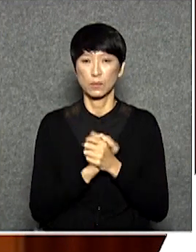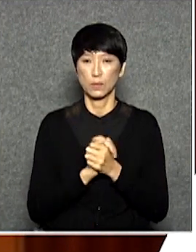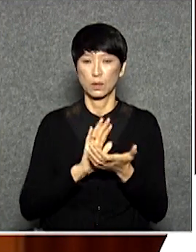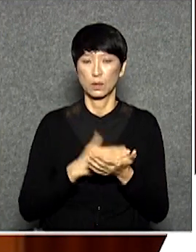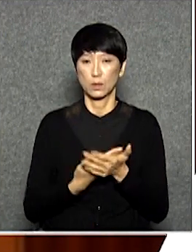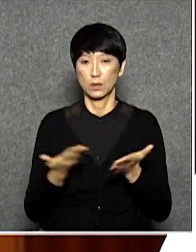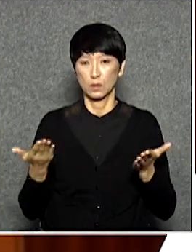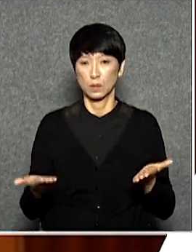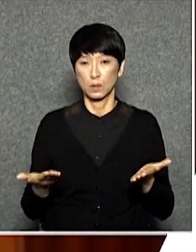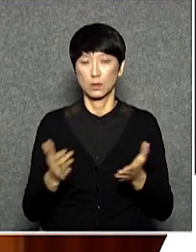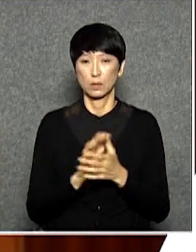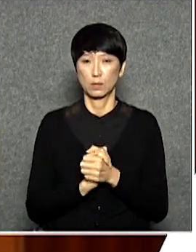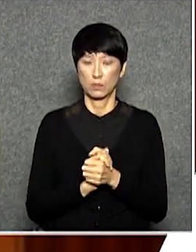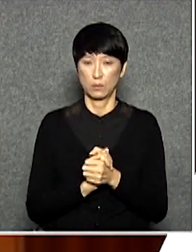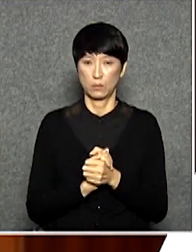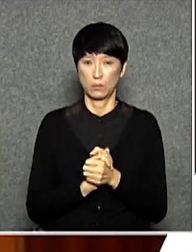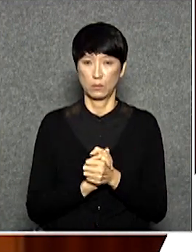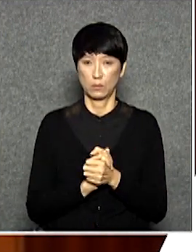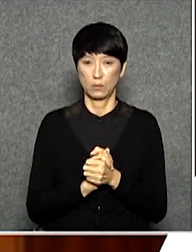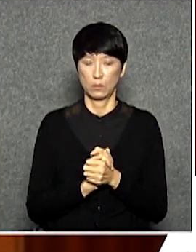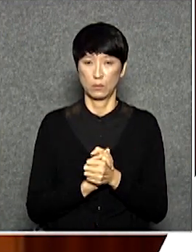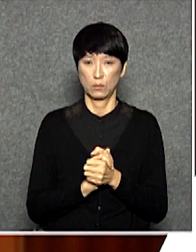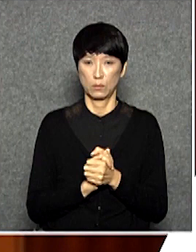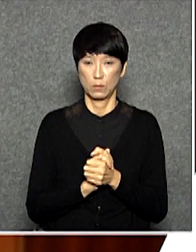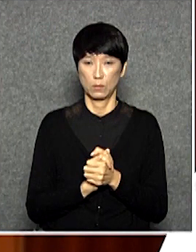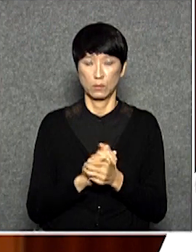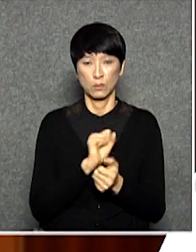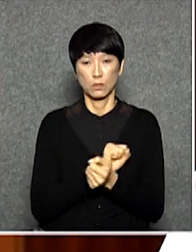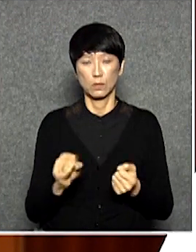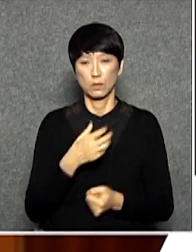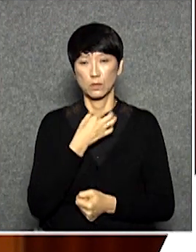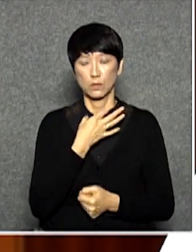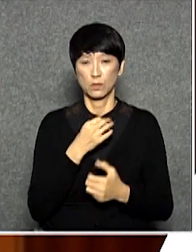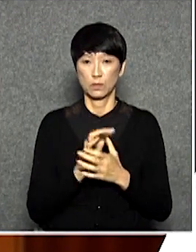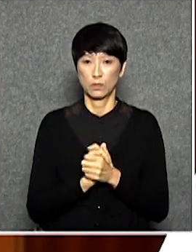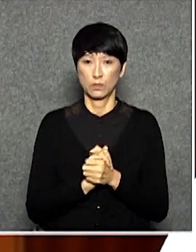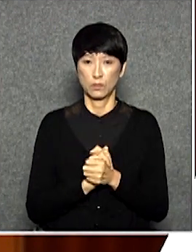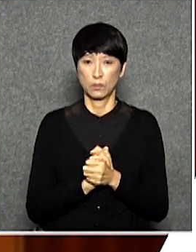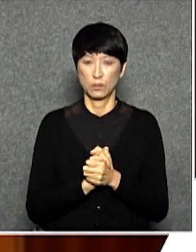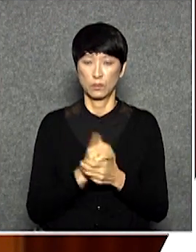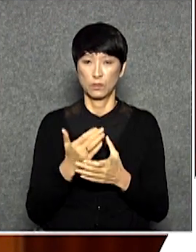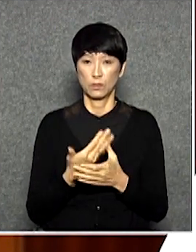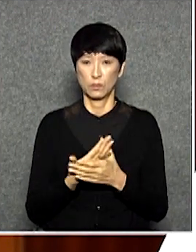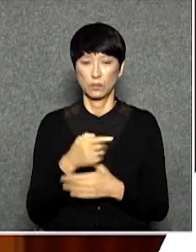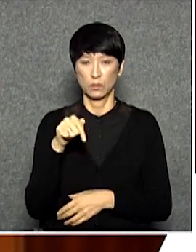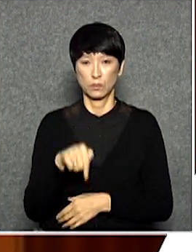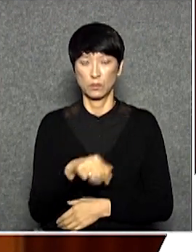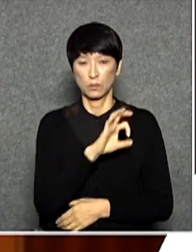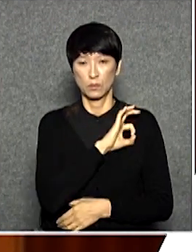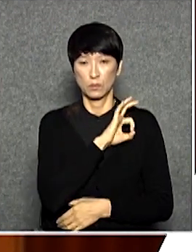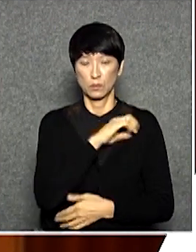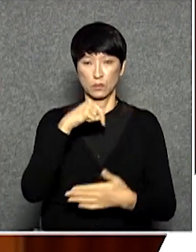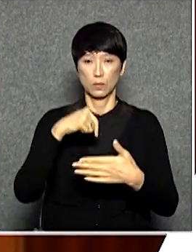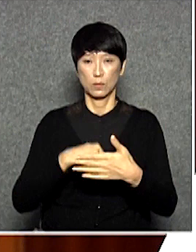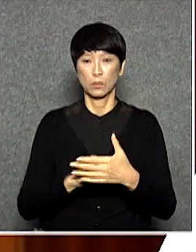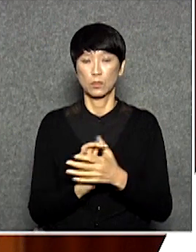來說是未能得到一個完全解決。為什麼不得到解決呢？因為在這個會議上，我們是不會由